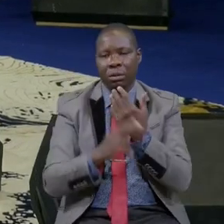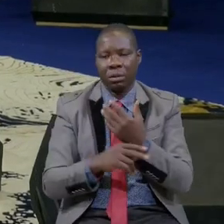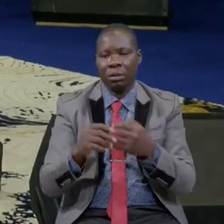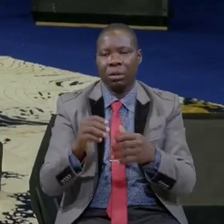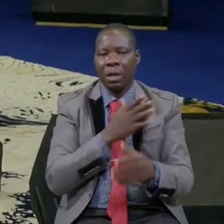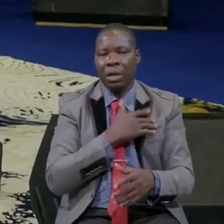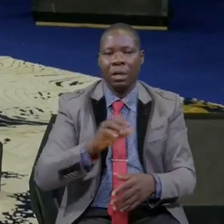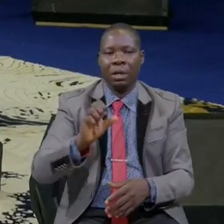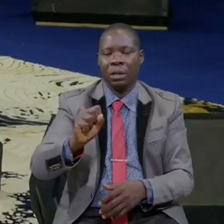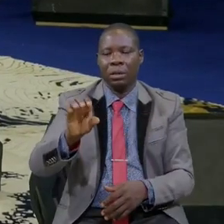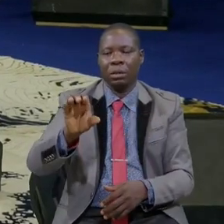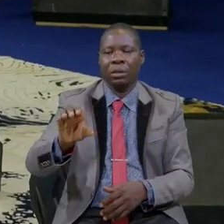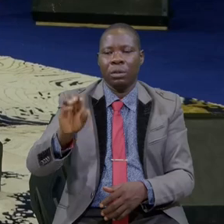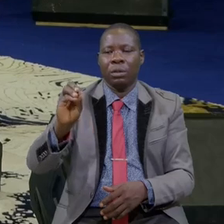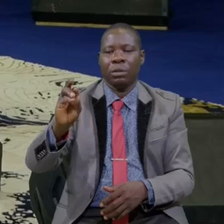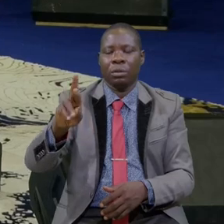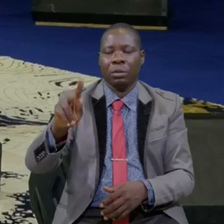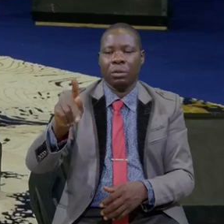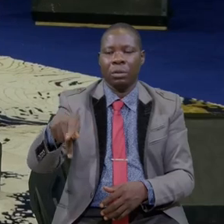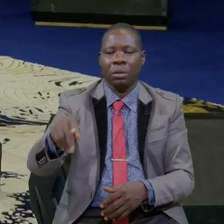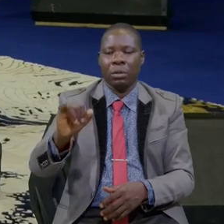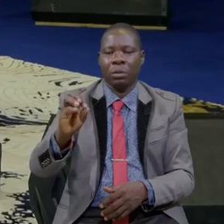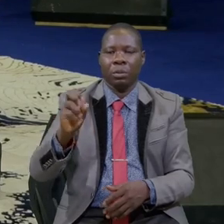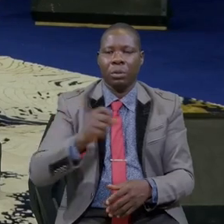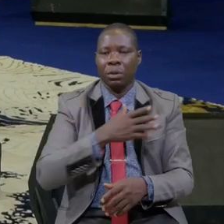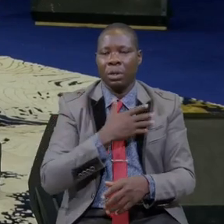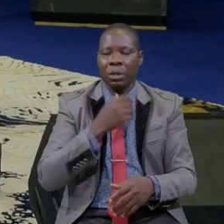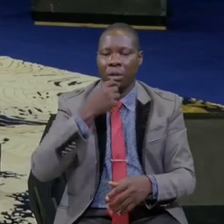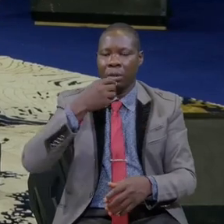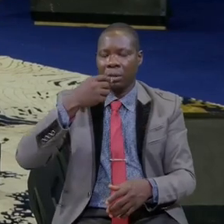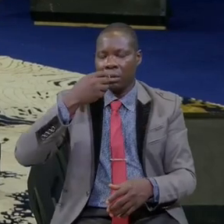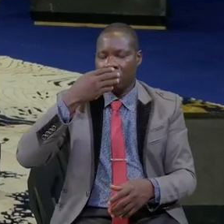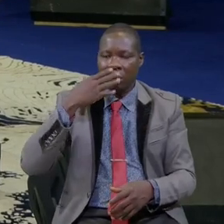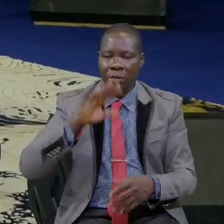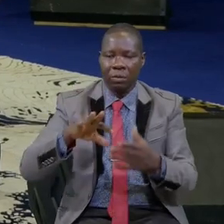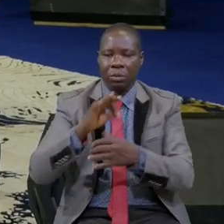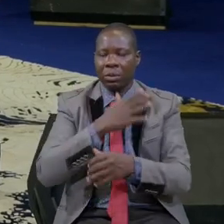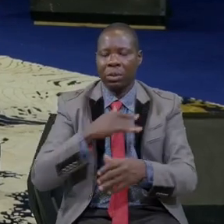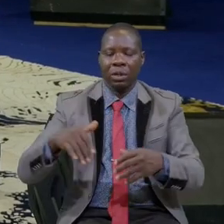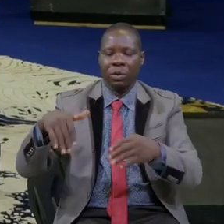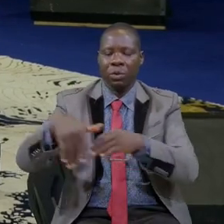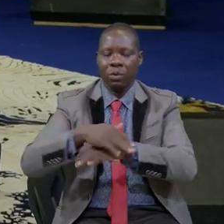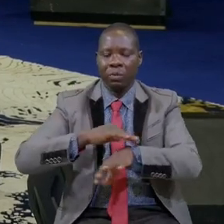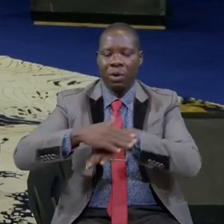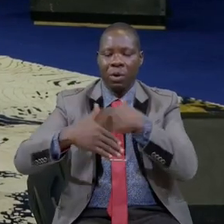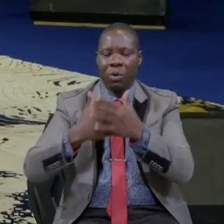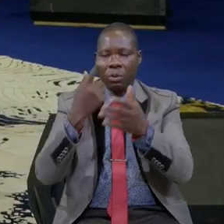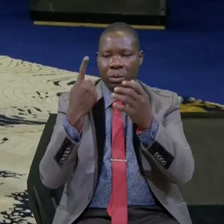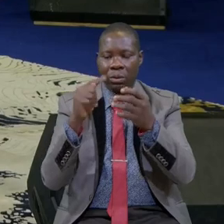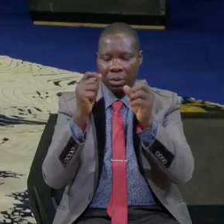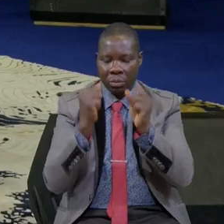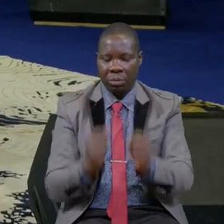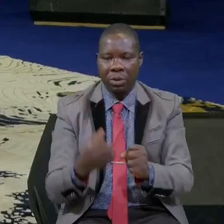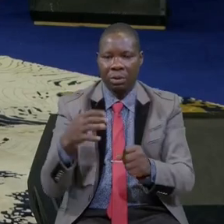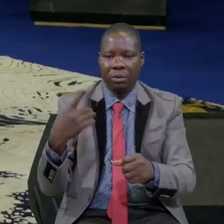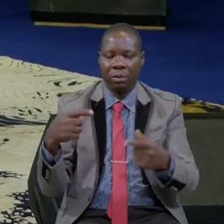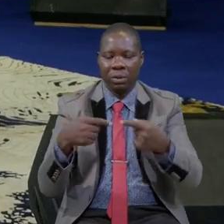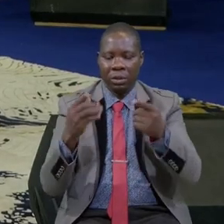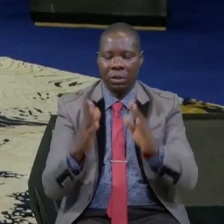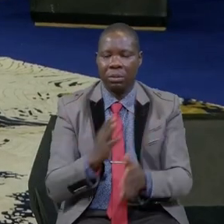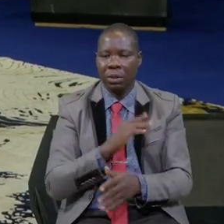les scorpions, sur les démons et sur toute la puissance de l'ennemi et